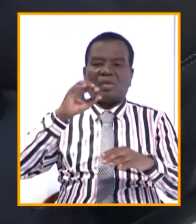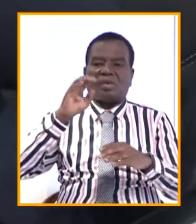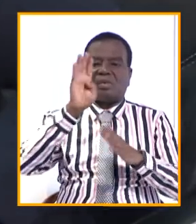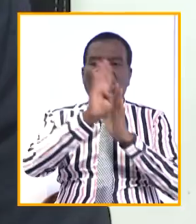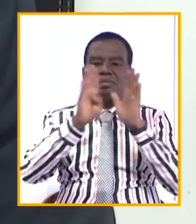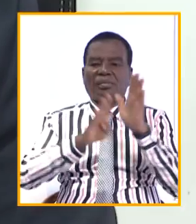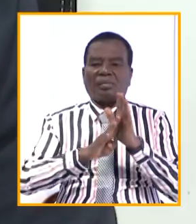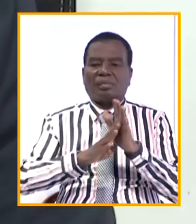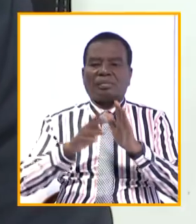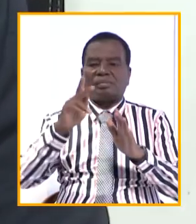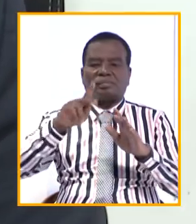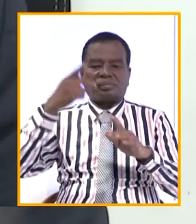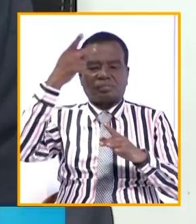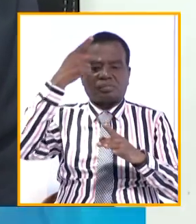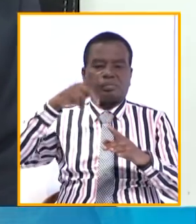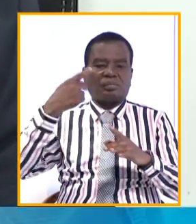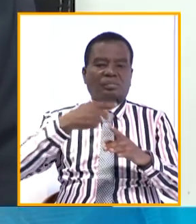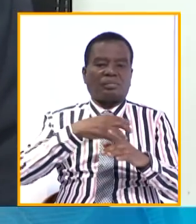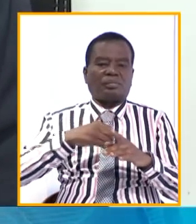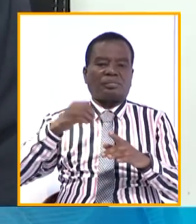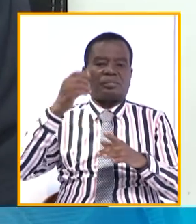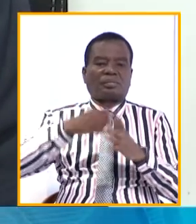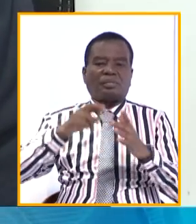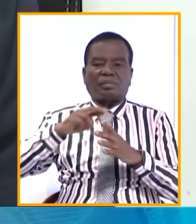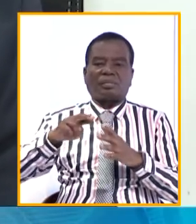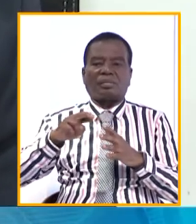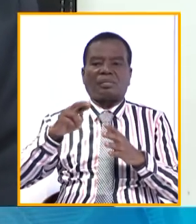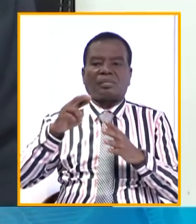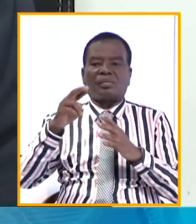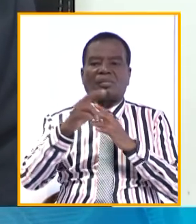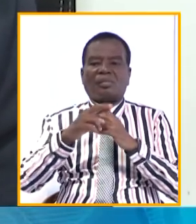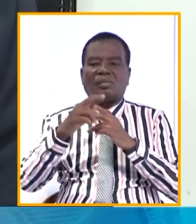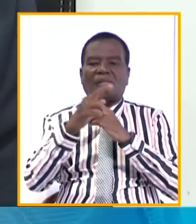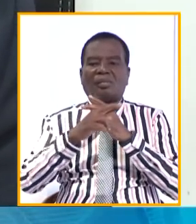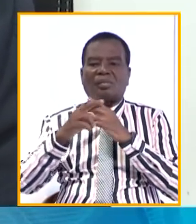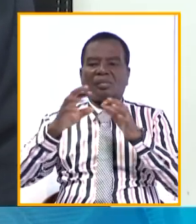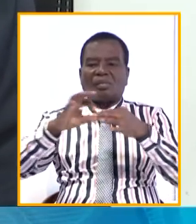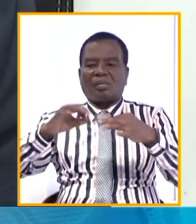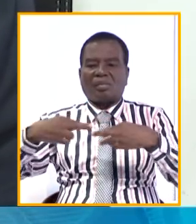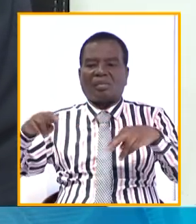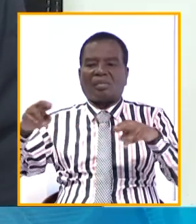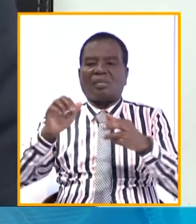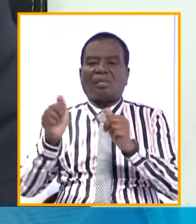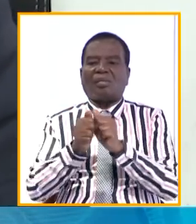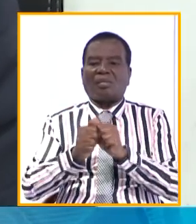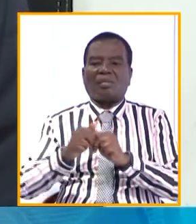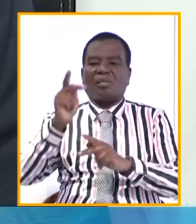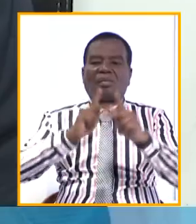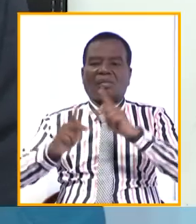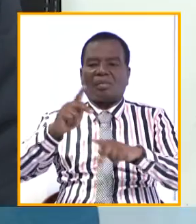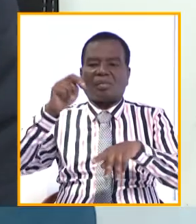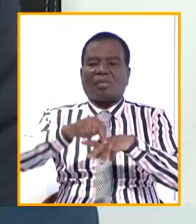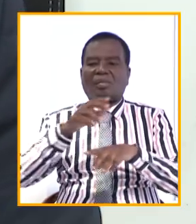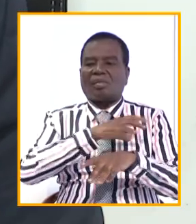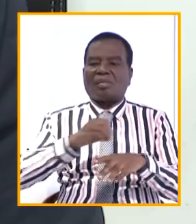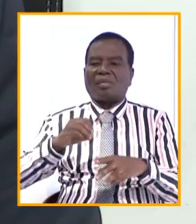parti politique, mais il y a l'équation personnelle de l'individu. Quelles sont vos relations avec la population? Quel est votre attachement vis-à-vis de ces populations?